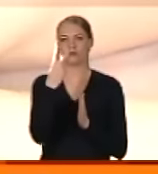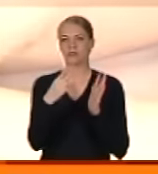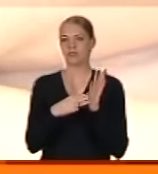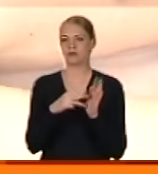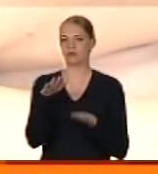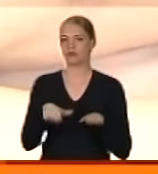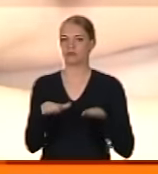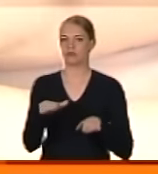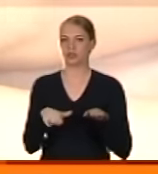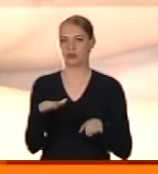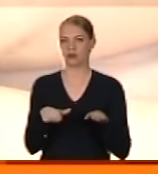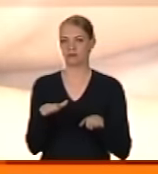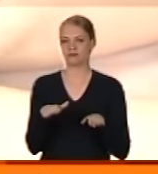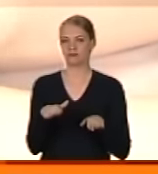кілограм.